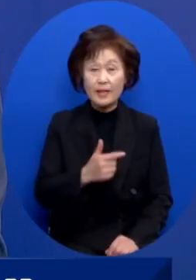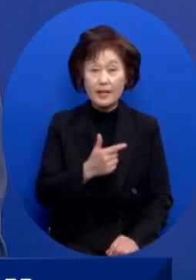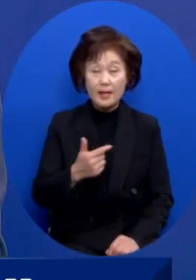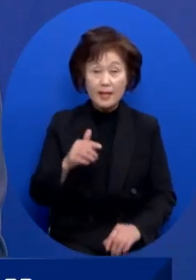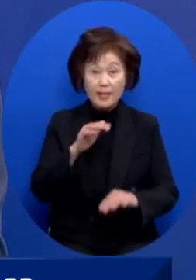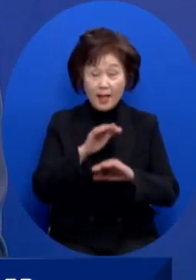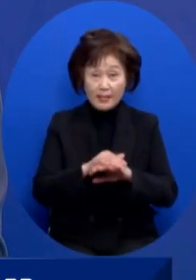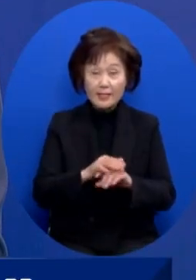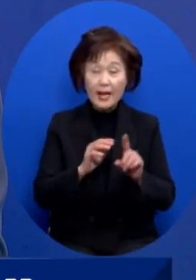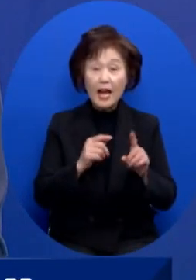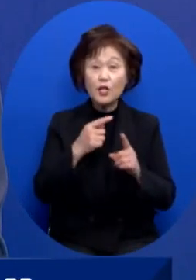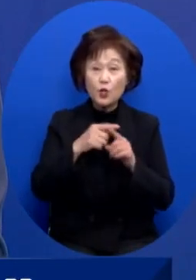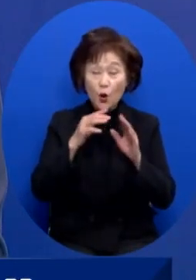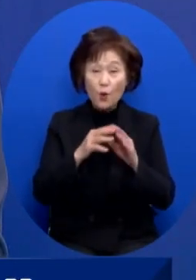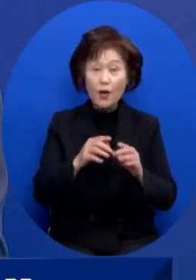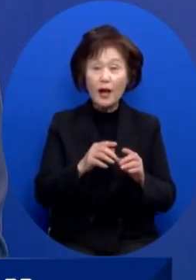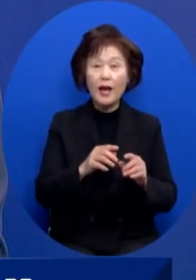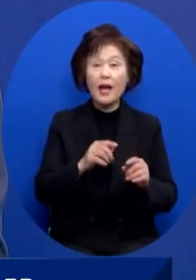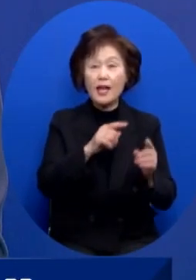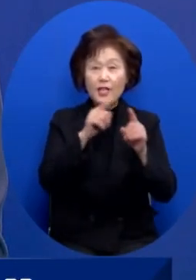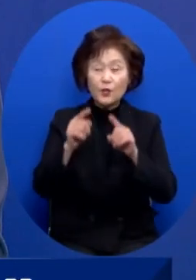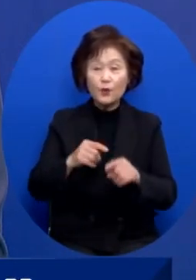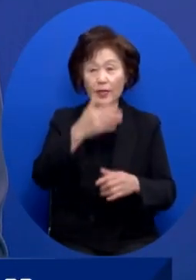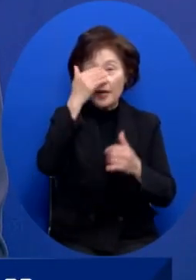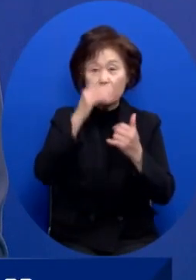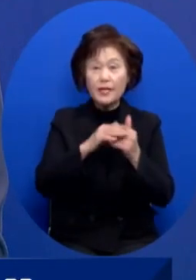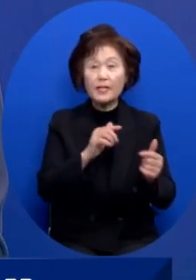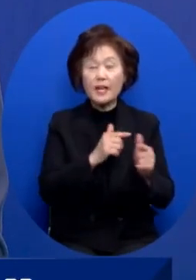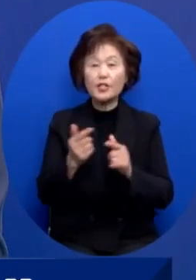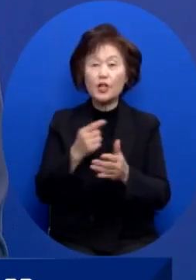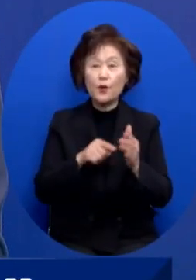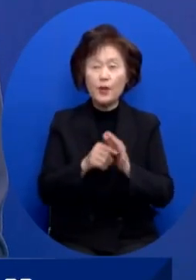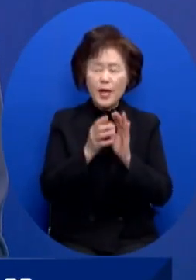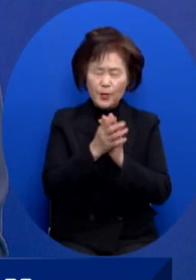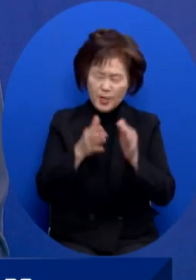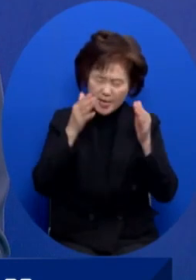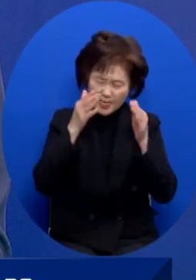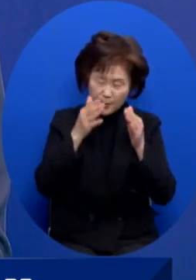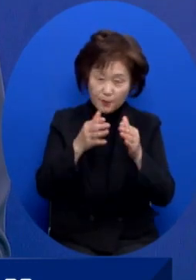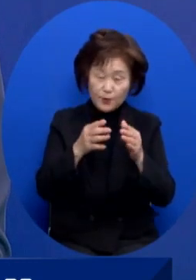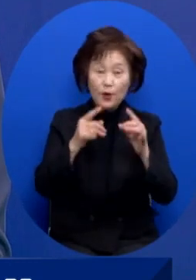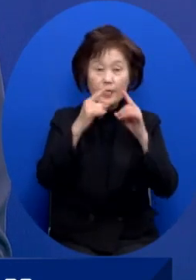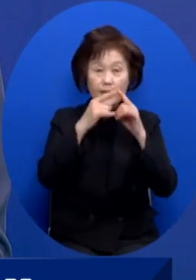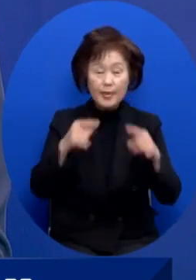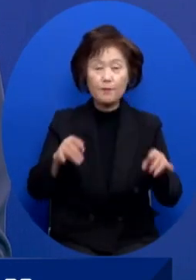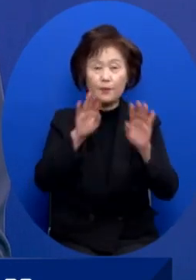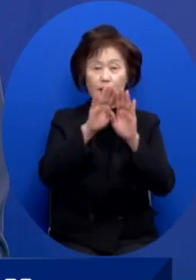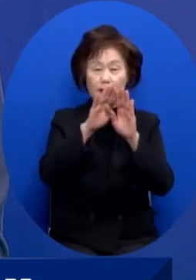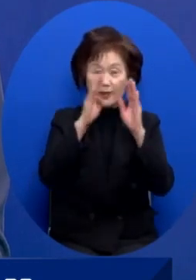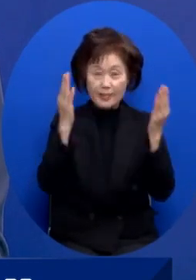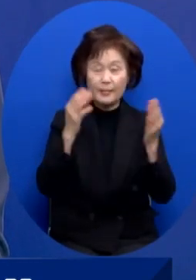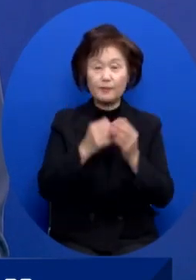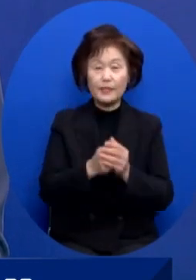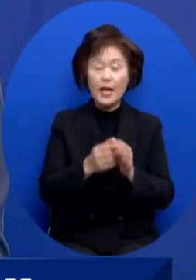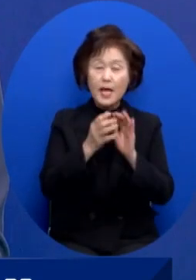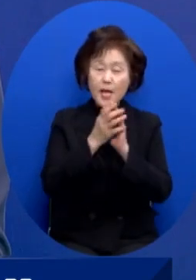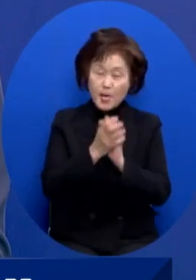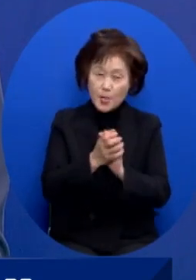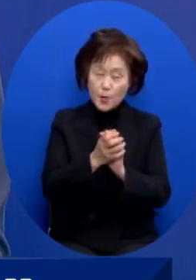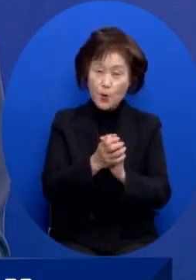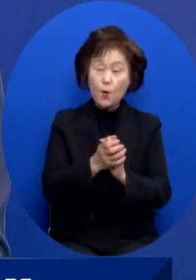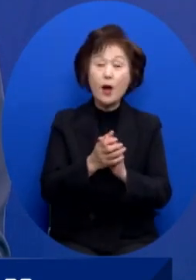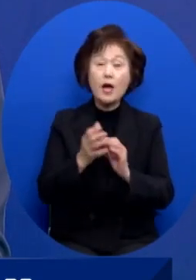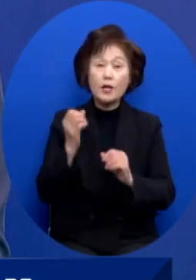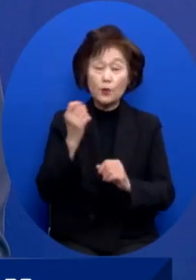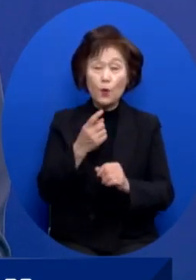대전의 한 교회가 전국의 다음 세대를 위해 기도에 집중하는 캠프를 마련했다고 합니다. 뜨거운 기도를 강조하는 것은 물론